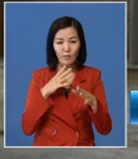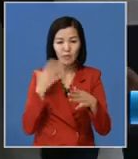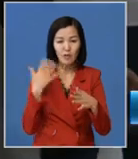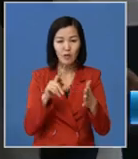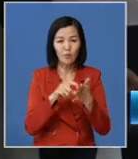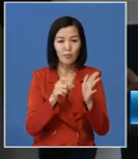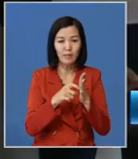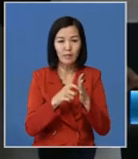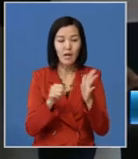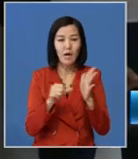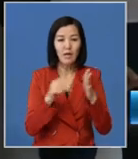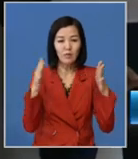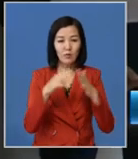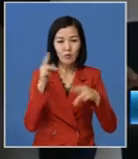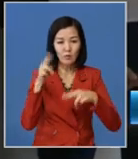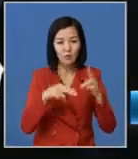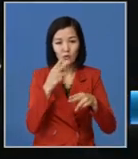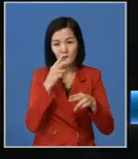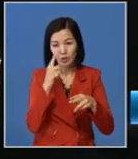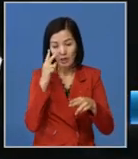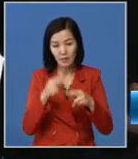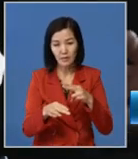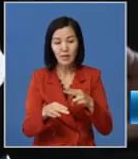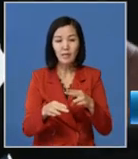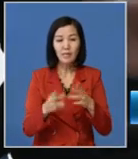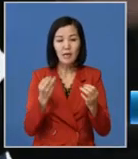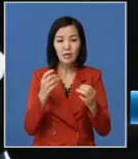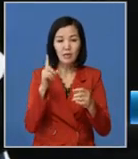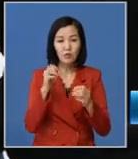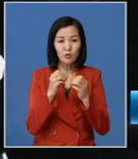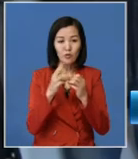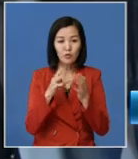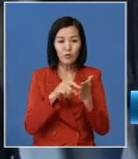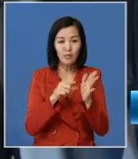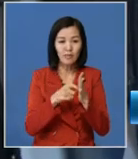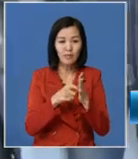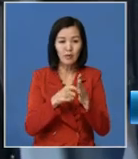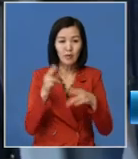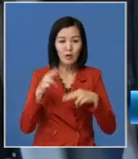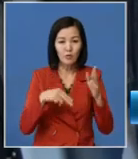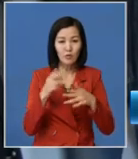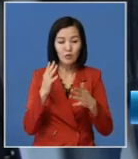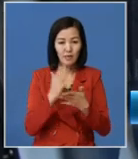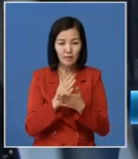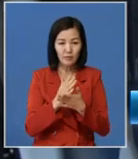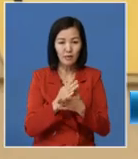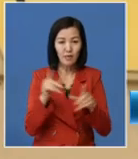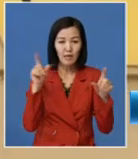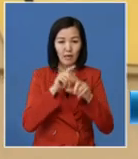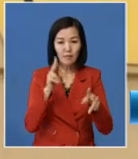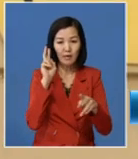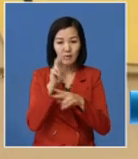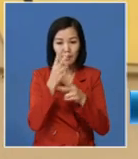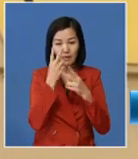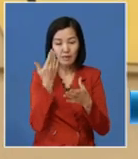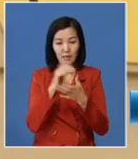пәтерлі 6 тұрғын үйдің құрылысы аяқталуға жақын. Сонымен қатар тағы 114 пәтерлі баспана бой көтеруде. Осы ғимараттарды тексерген